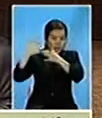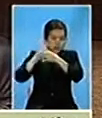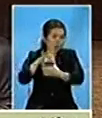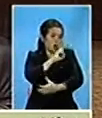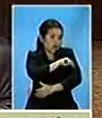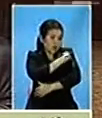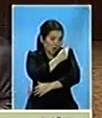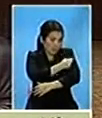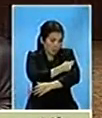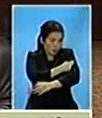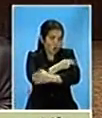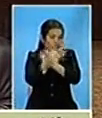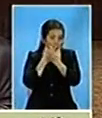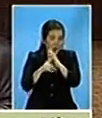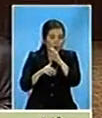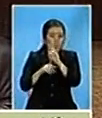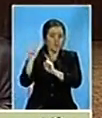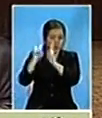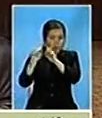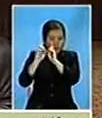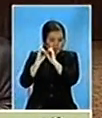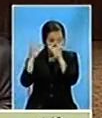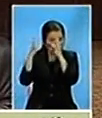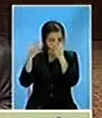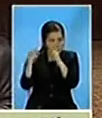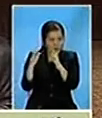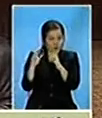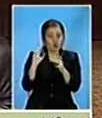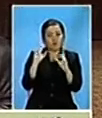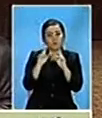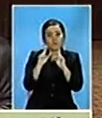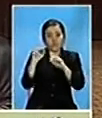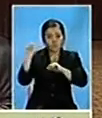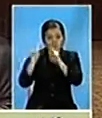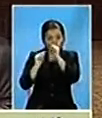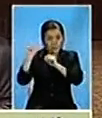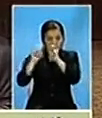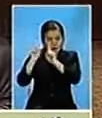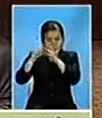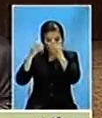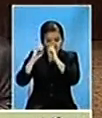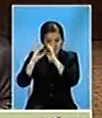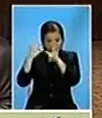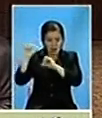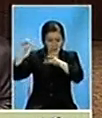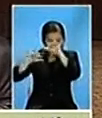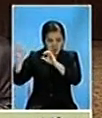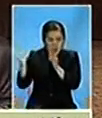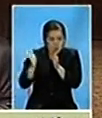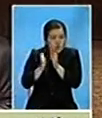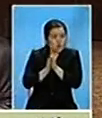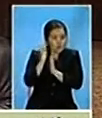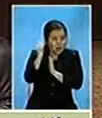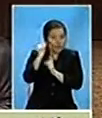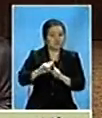ทางวิทยาศาสตร์มารองรับทางกรรมาธิการเราไม่ห่วง แต่สิ่งที่เป็นห่วงนั้นคือการประยุ